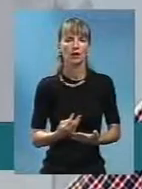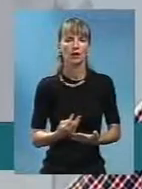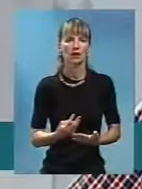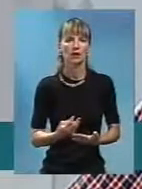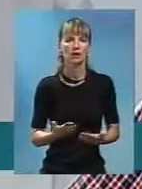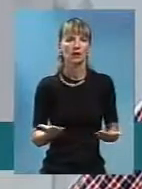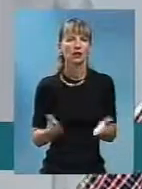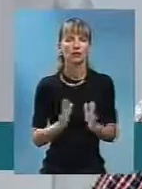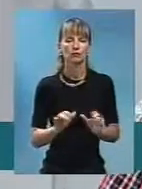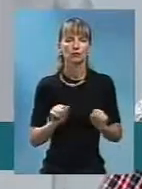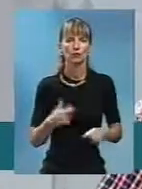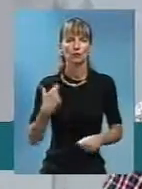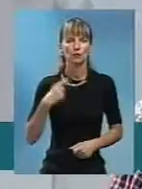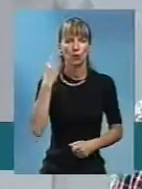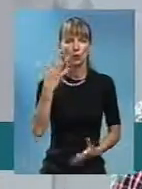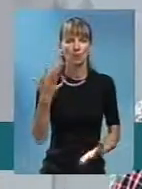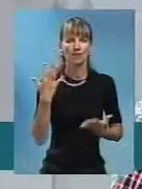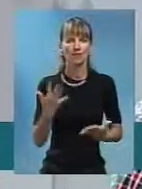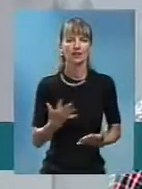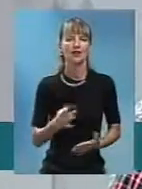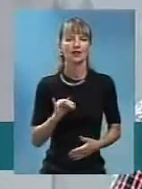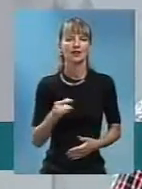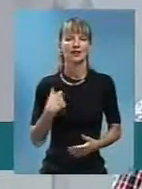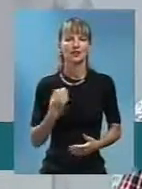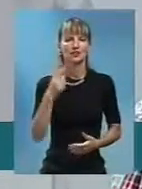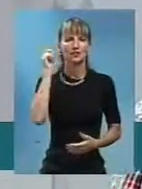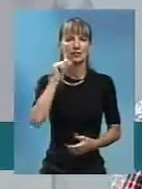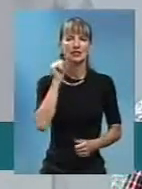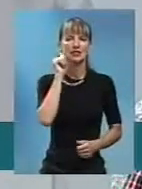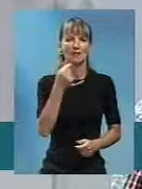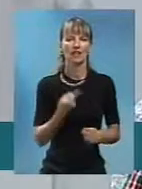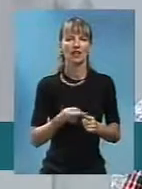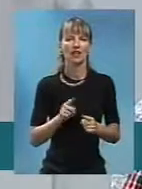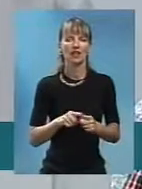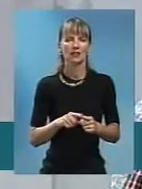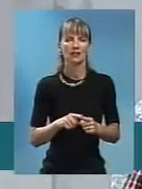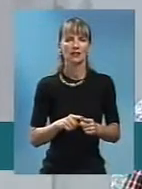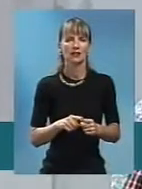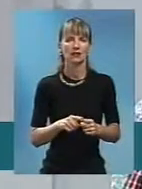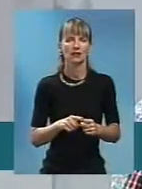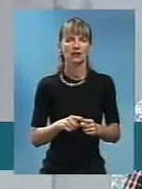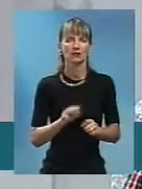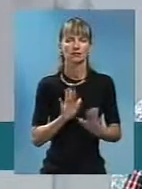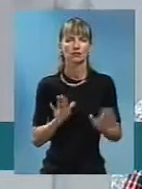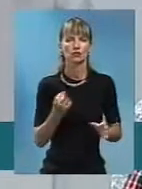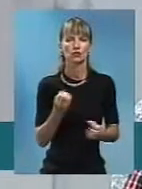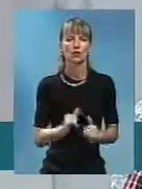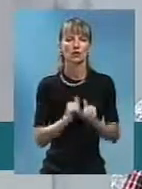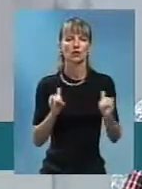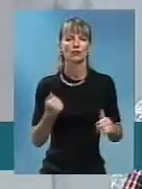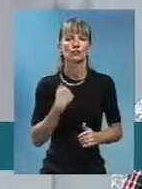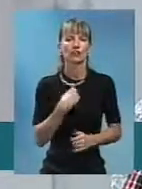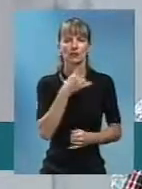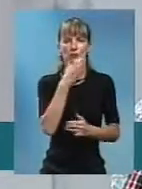які тільки можливо собі уявити. Ось. І я ще знаю, що завтра ця колекція збільшиться. На жаль, я не зможу